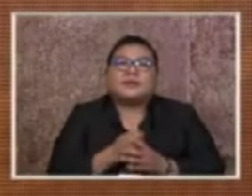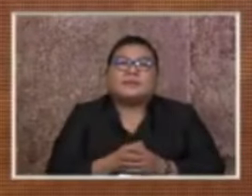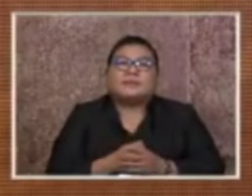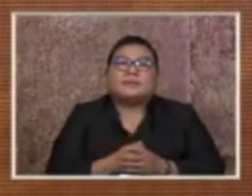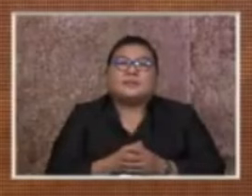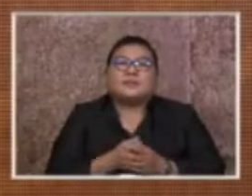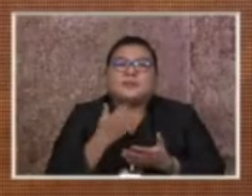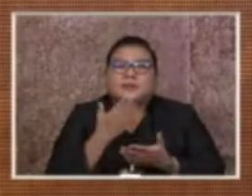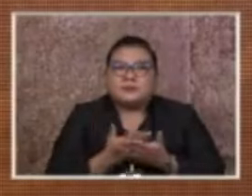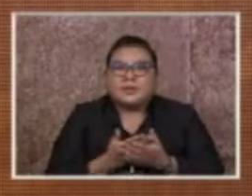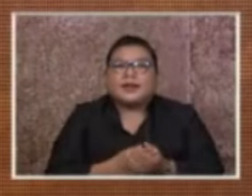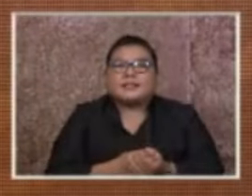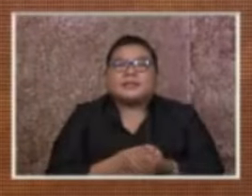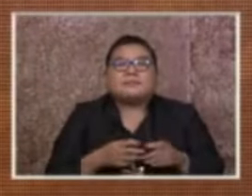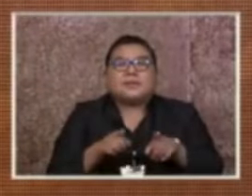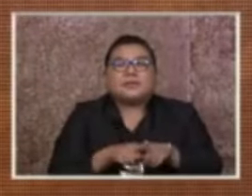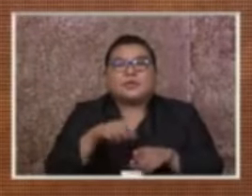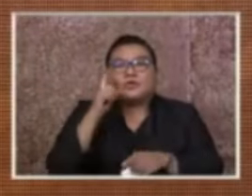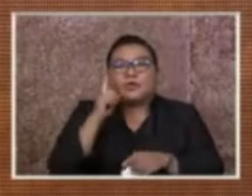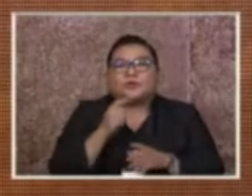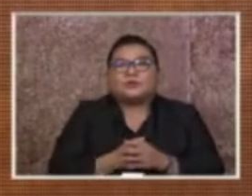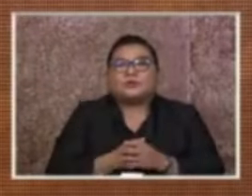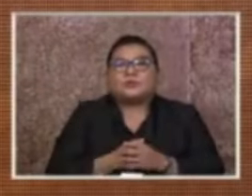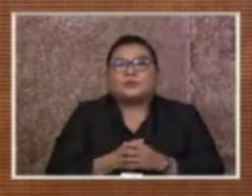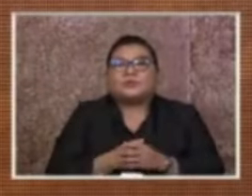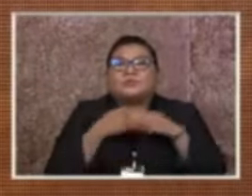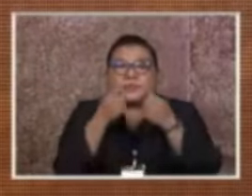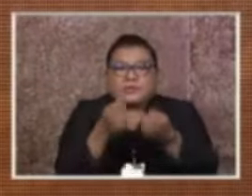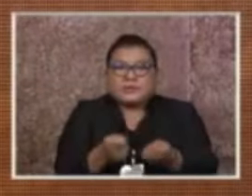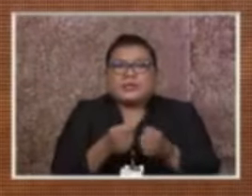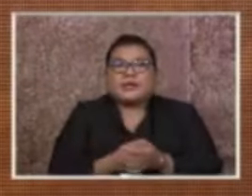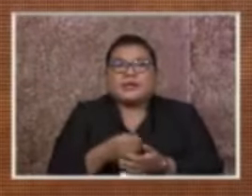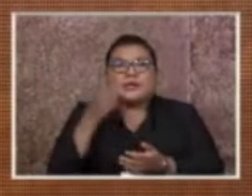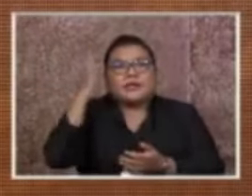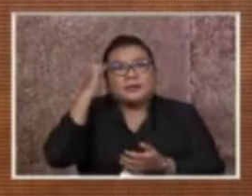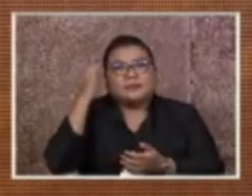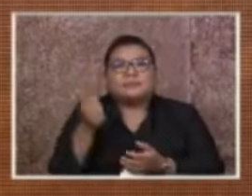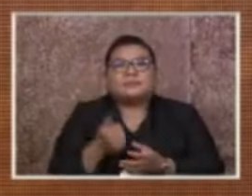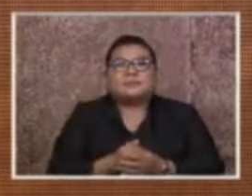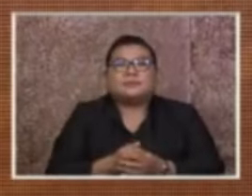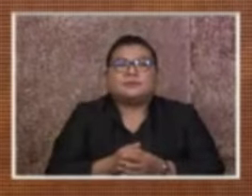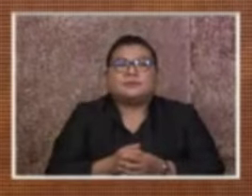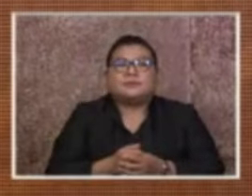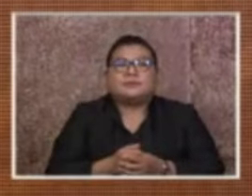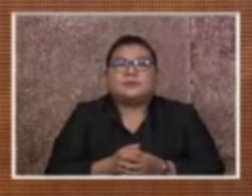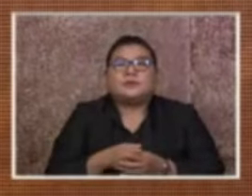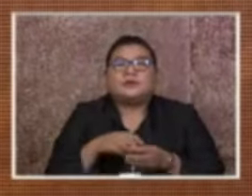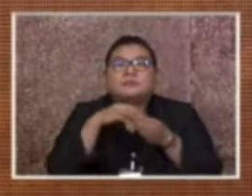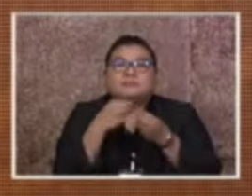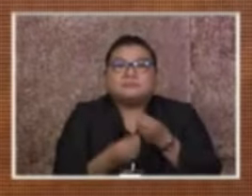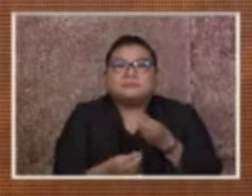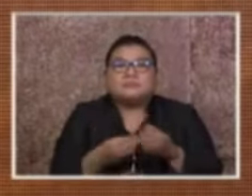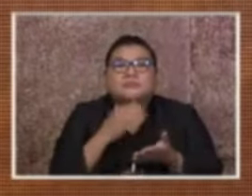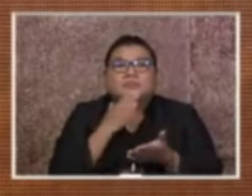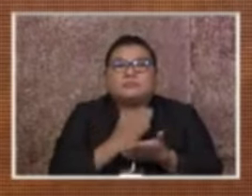berterima kasih kepada pasangan nomor satu telah menyampaikan gagasannya sangat bagus sekali Memang kemiskinan ini harus kita